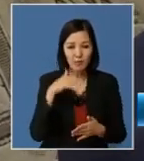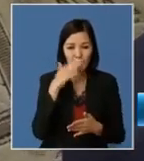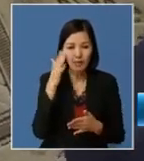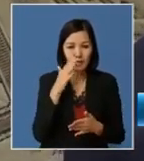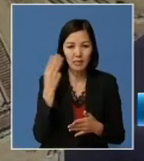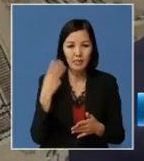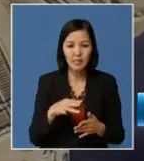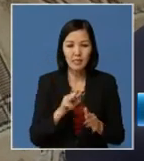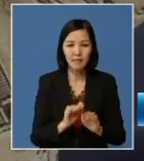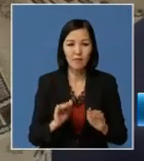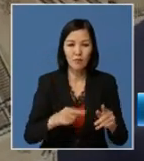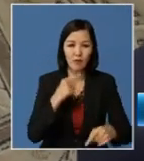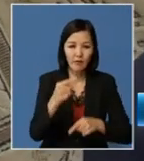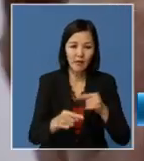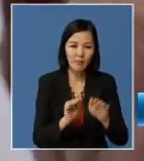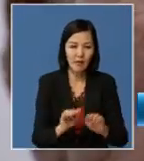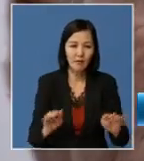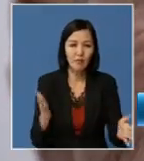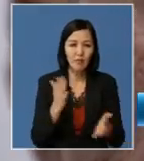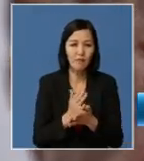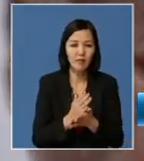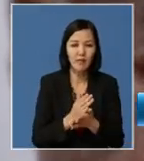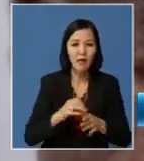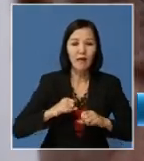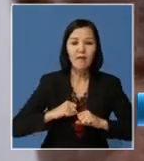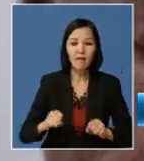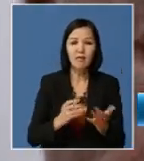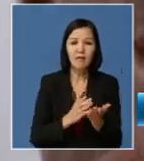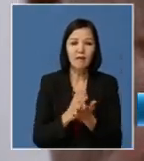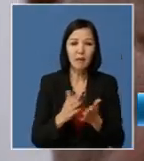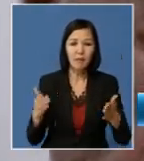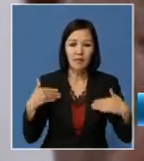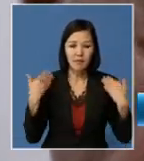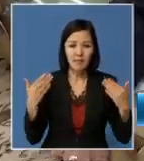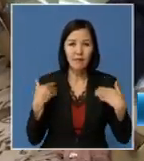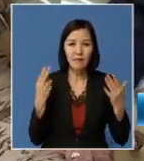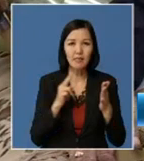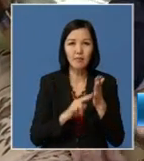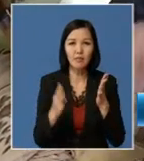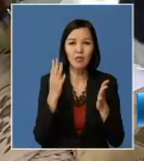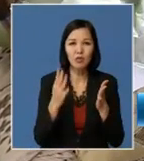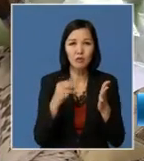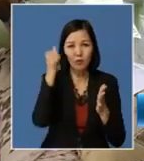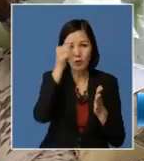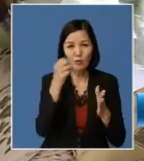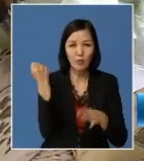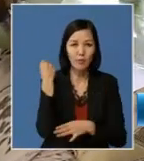30 внуков и 60 правнуков. Ветеран Великой Отечественной войны поздравил с 74-й годовщиной Победы